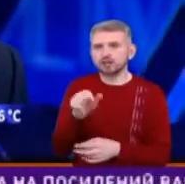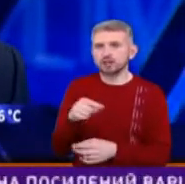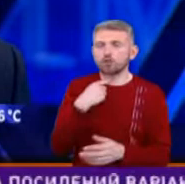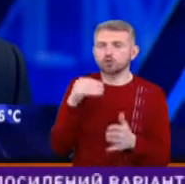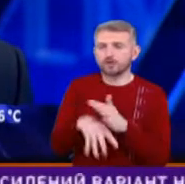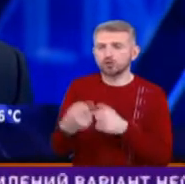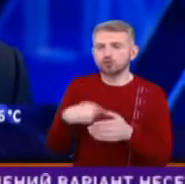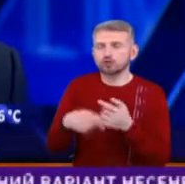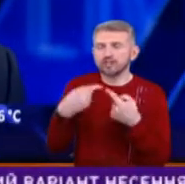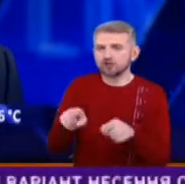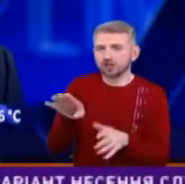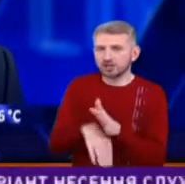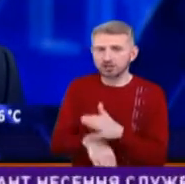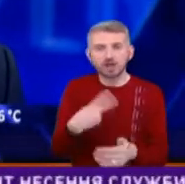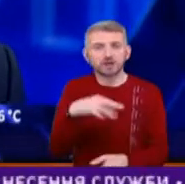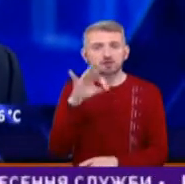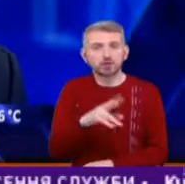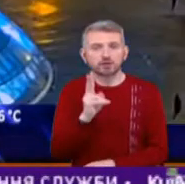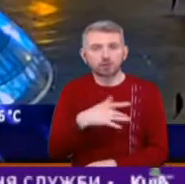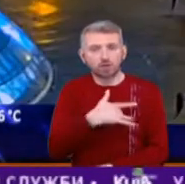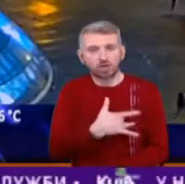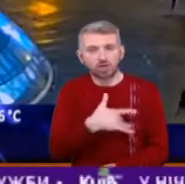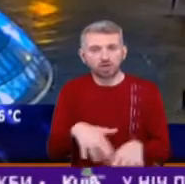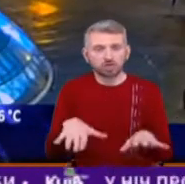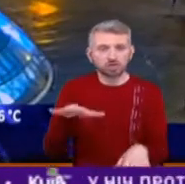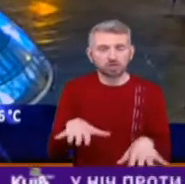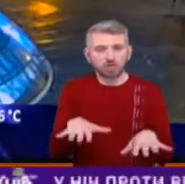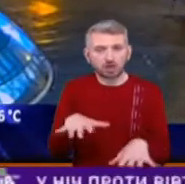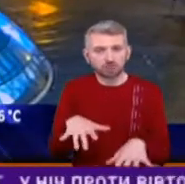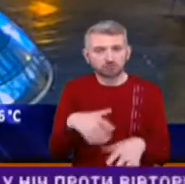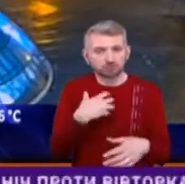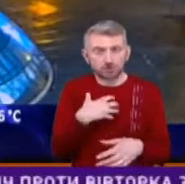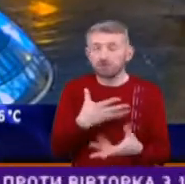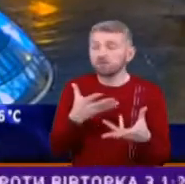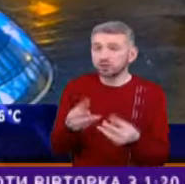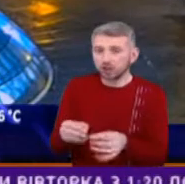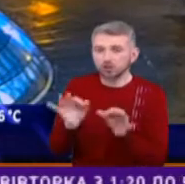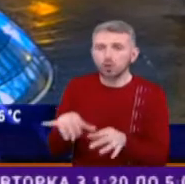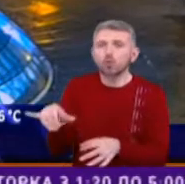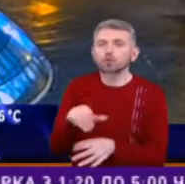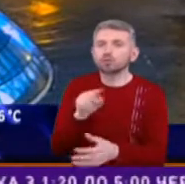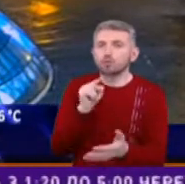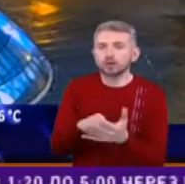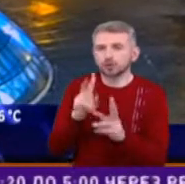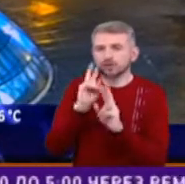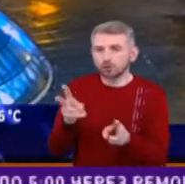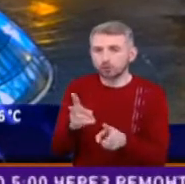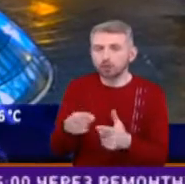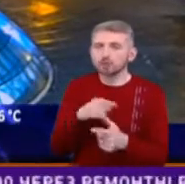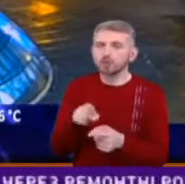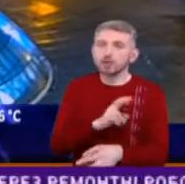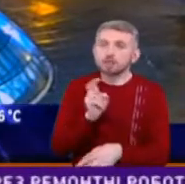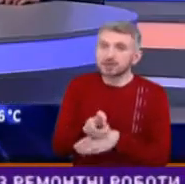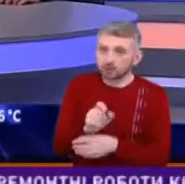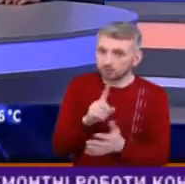тому що інші гірші. А 20% ті, хто не визначився, власне, бентежать? Вони вплинуть, безперечно. Просто куди вони впадуть, ще невідомо. От, чи вони прийдуть,